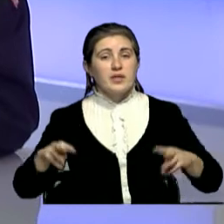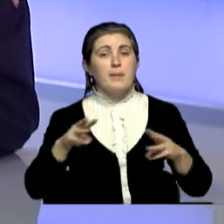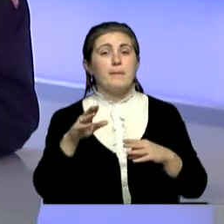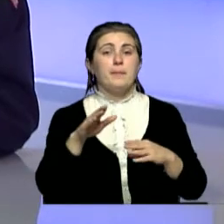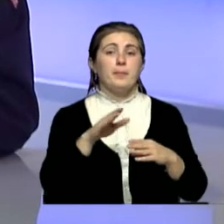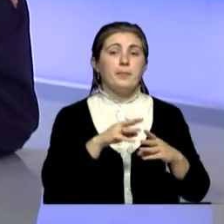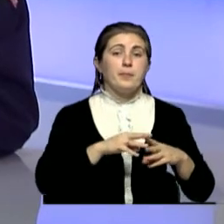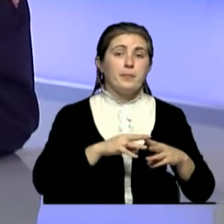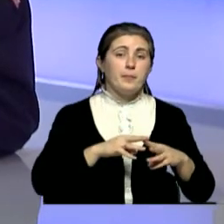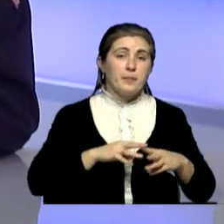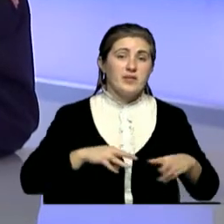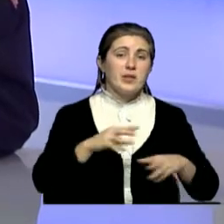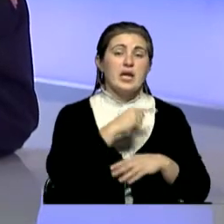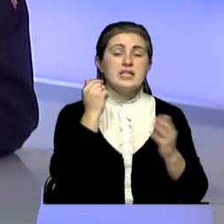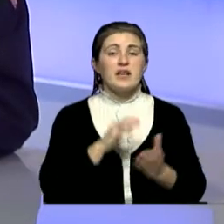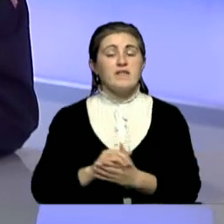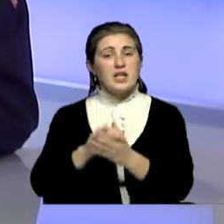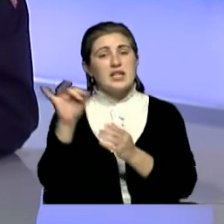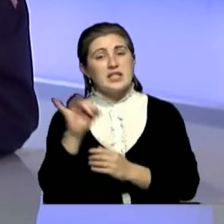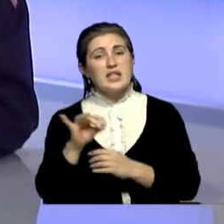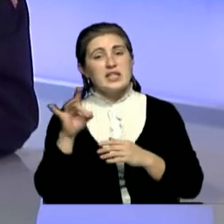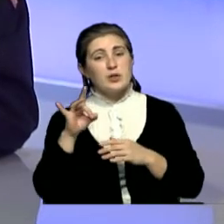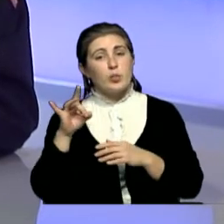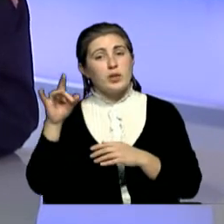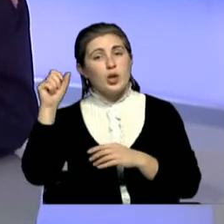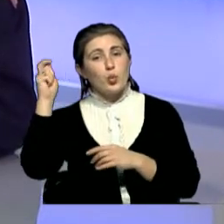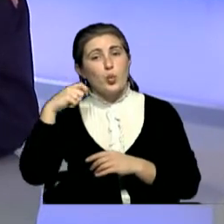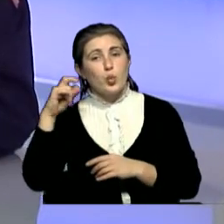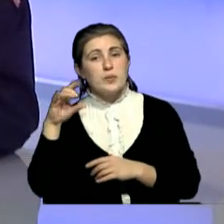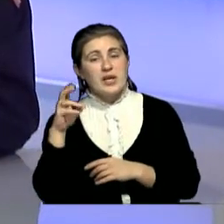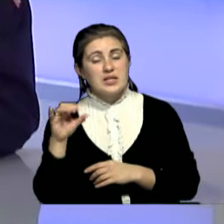правительством Российской Федерации и Республики Узбекистан. И